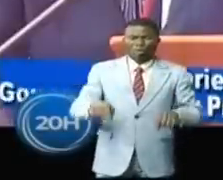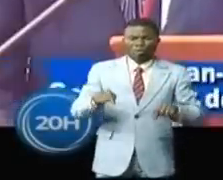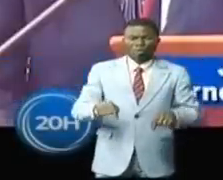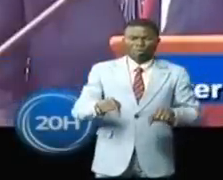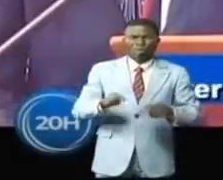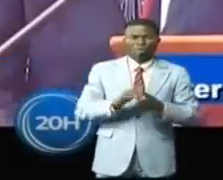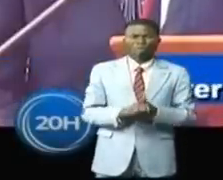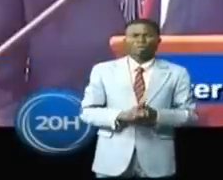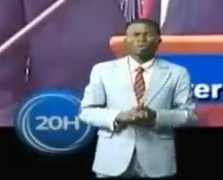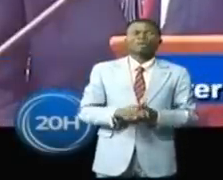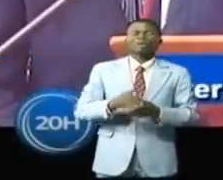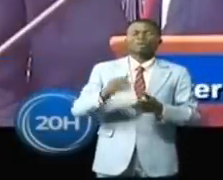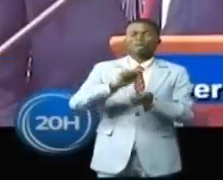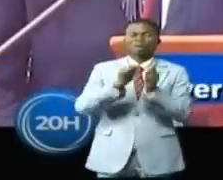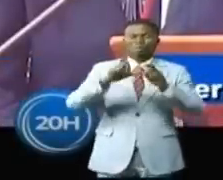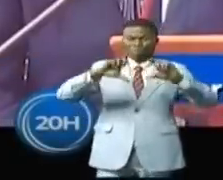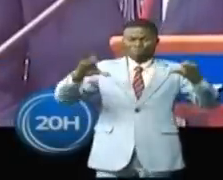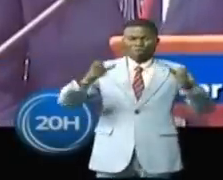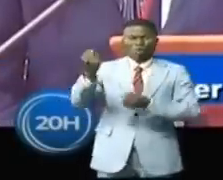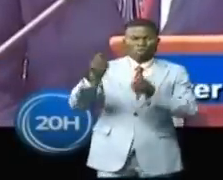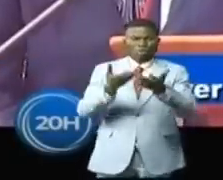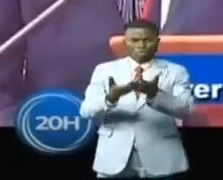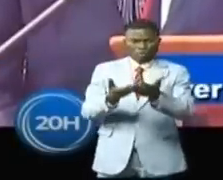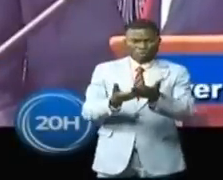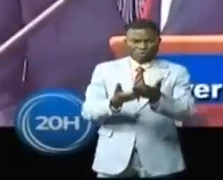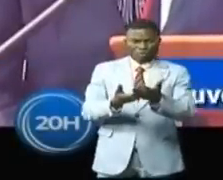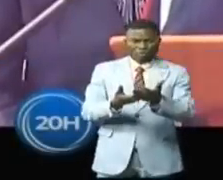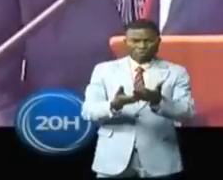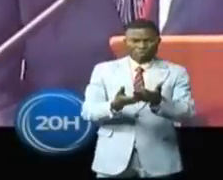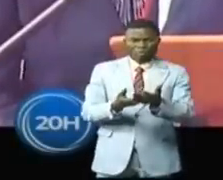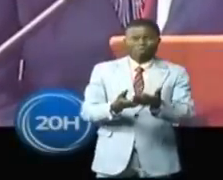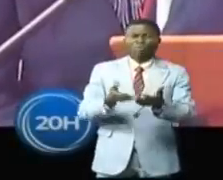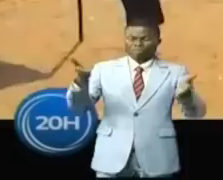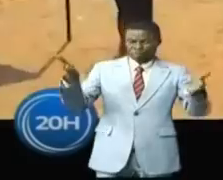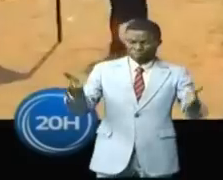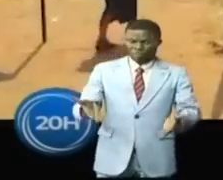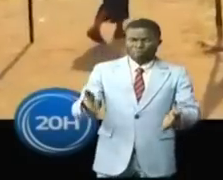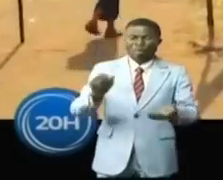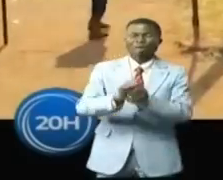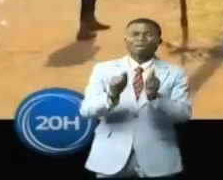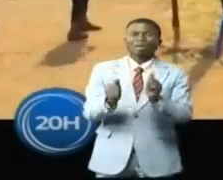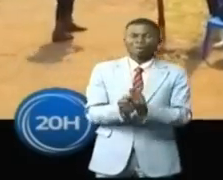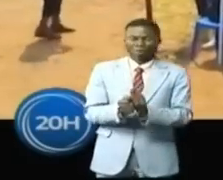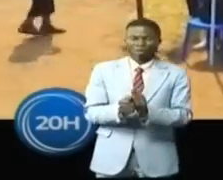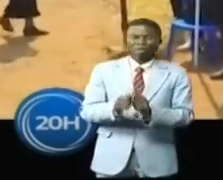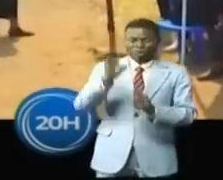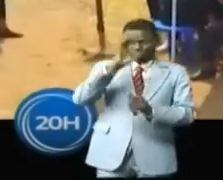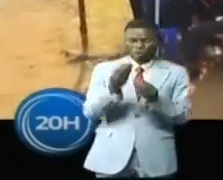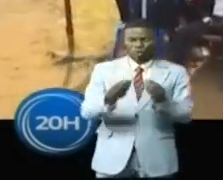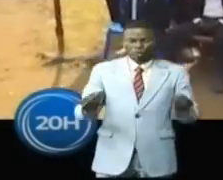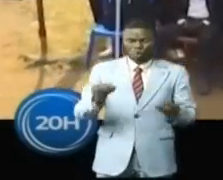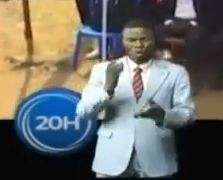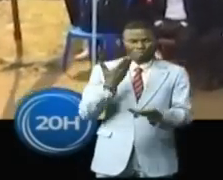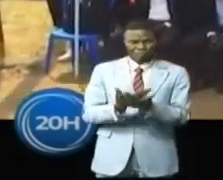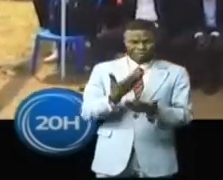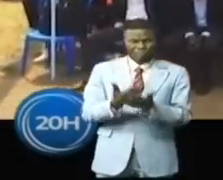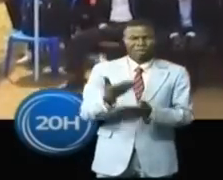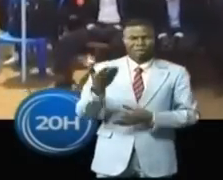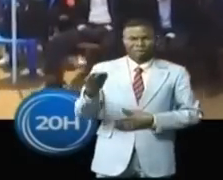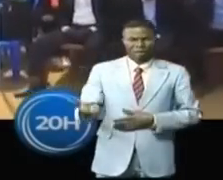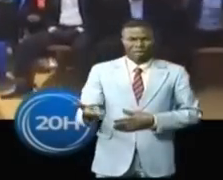campagne de la vente des vignettes exercice 2022, mais il existe un problème que nous devrions absolument